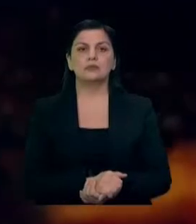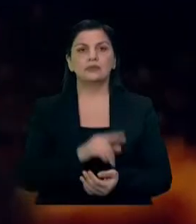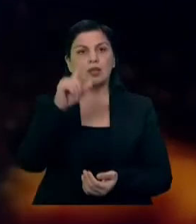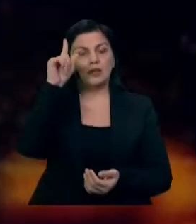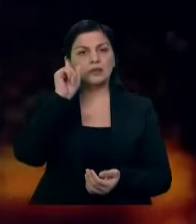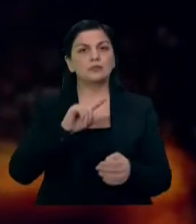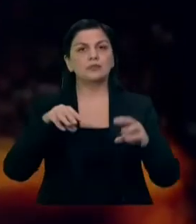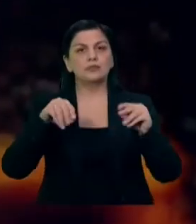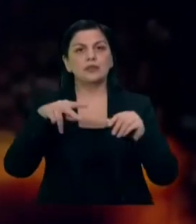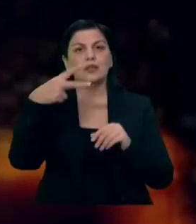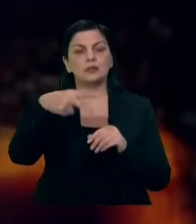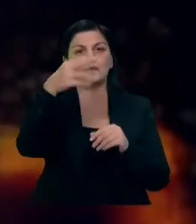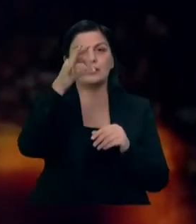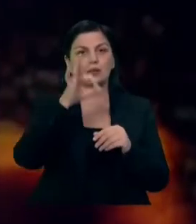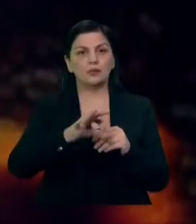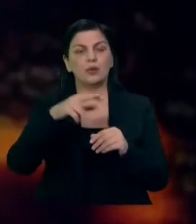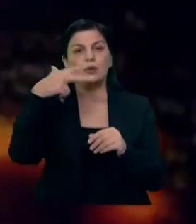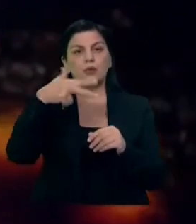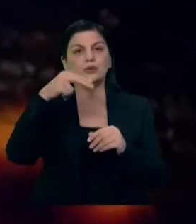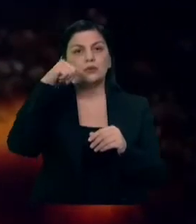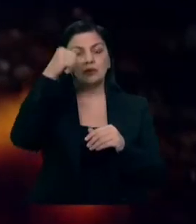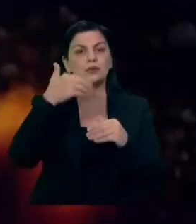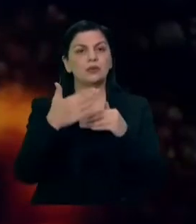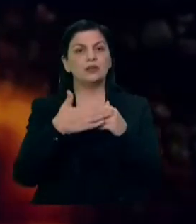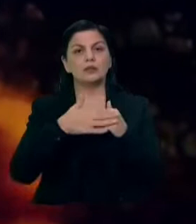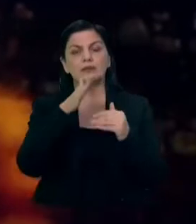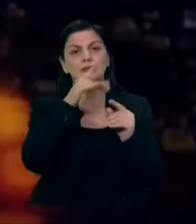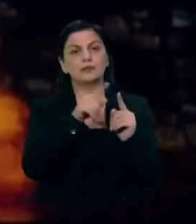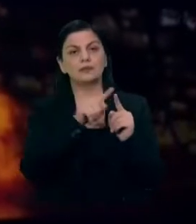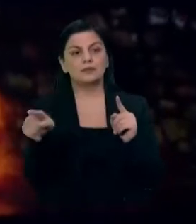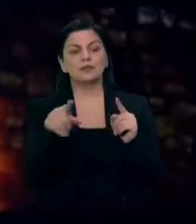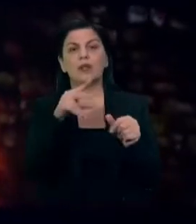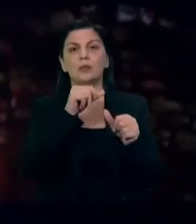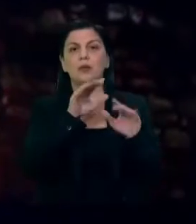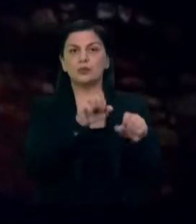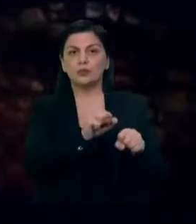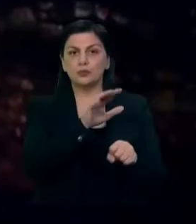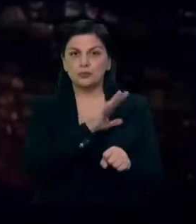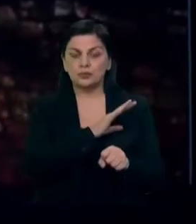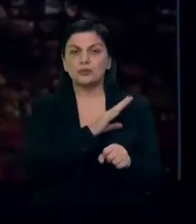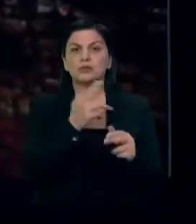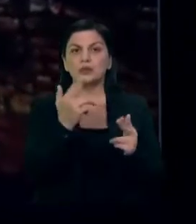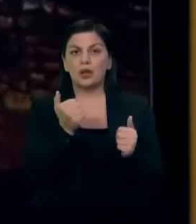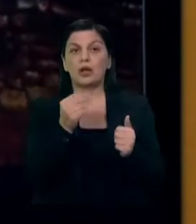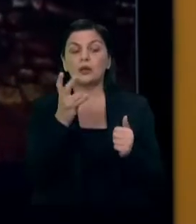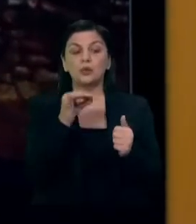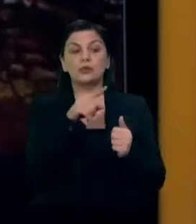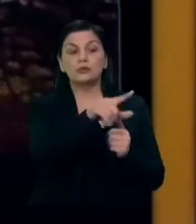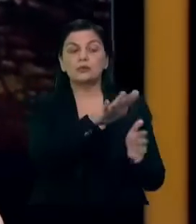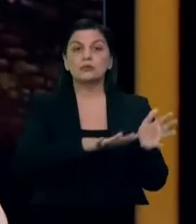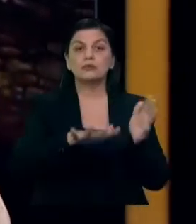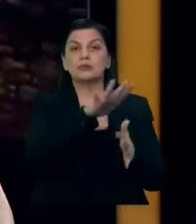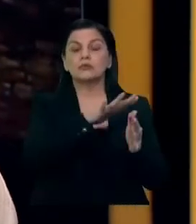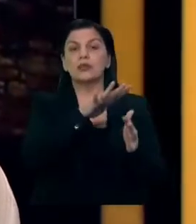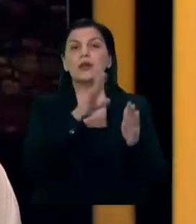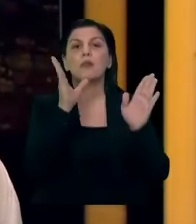Azərbaycan torpaqlarının 20%-i 30 ilə yaxın bir müddət ərzində işğal altında olsa da, bu bölgə üzrə hava proqnozları bir